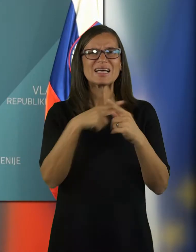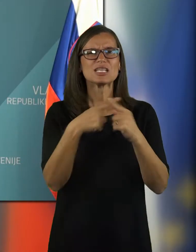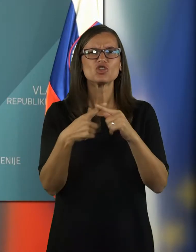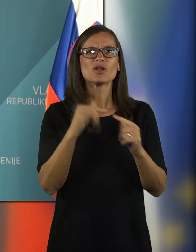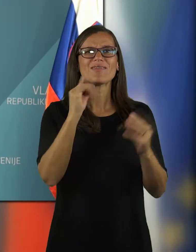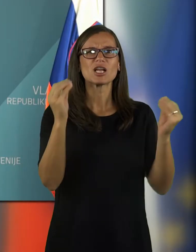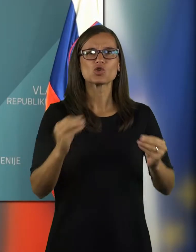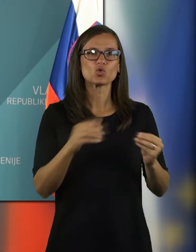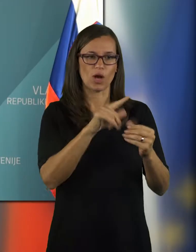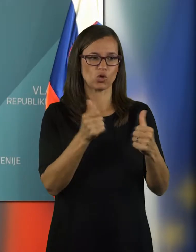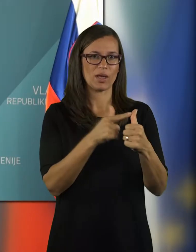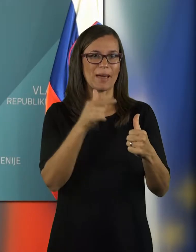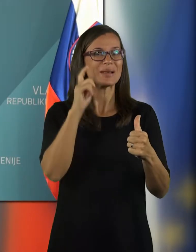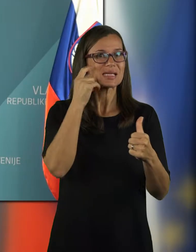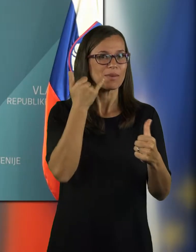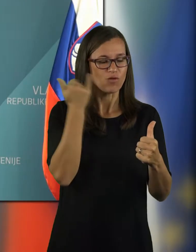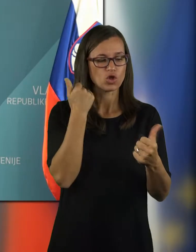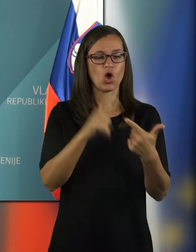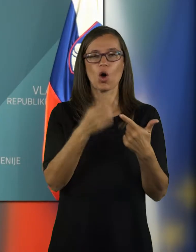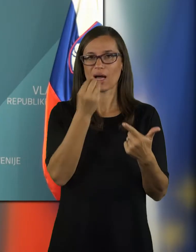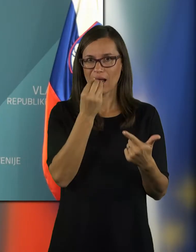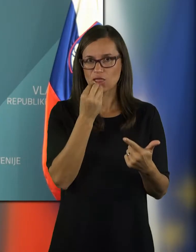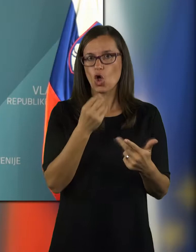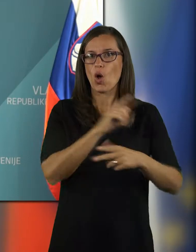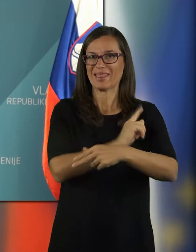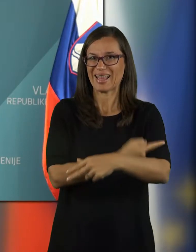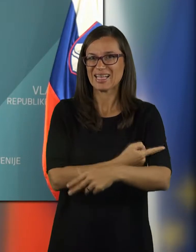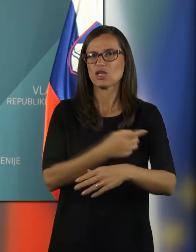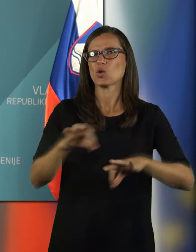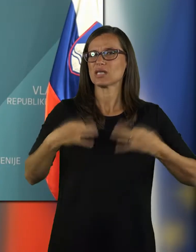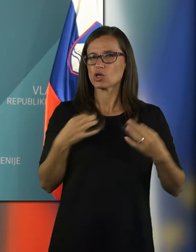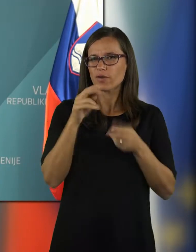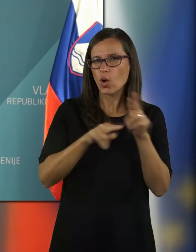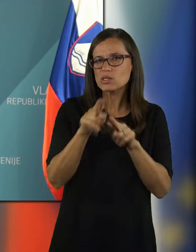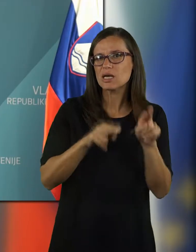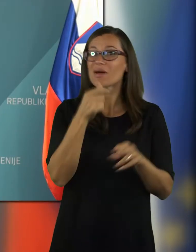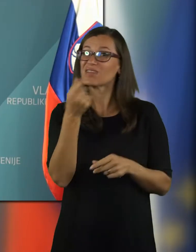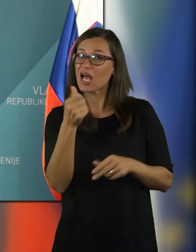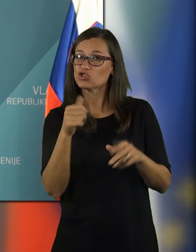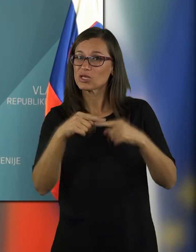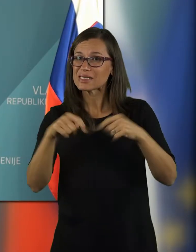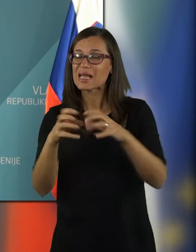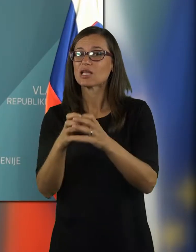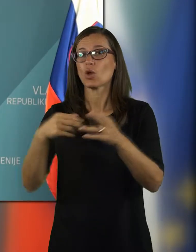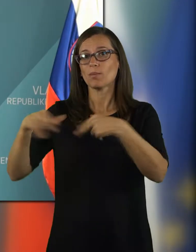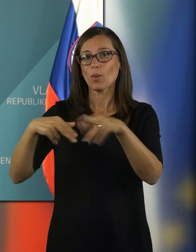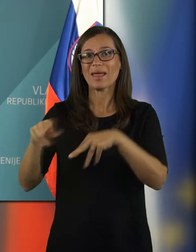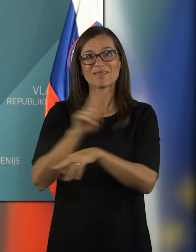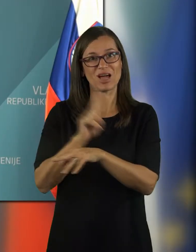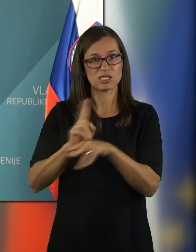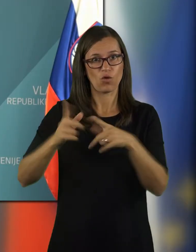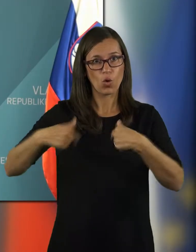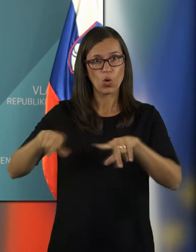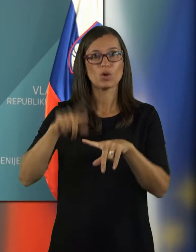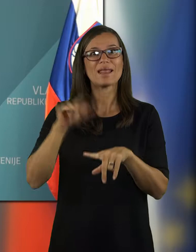to je preskrba z vodo, s hrano, energijo, zdravstvena oskrba, finančni sektor, promet, varstvo